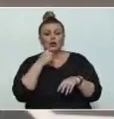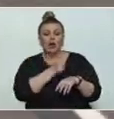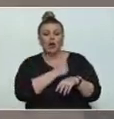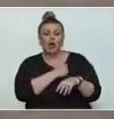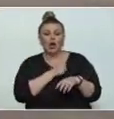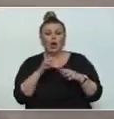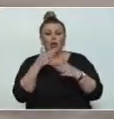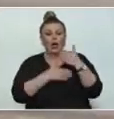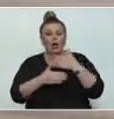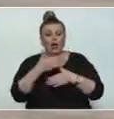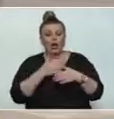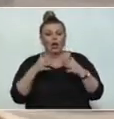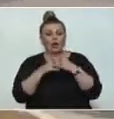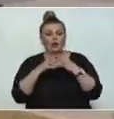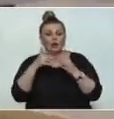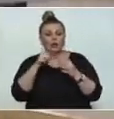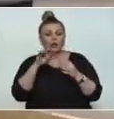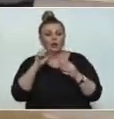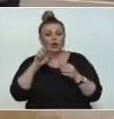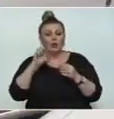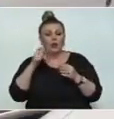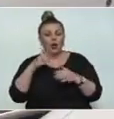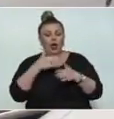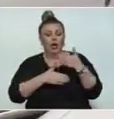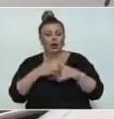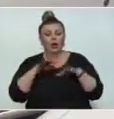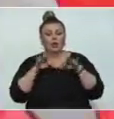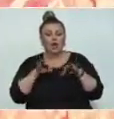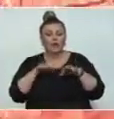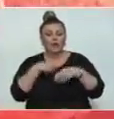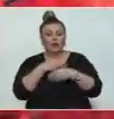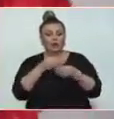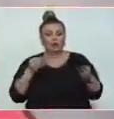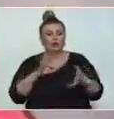sonuna dək avtomobillərin də verilməsinin davam edəcəyini xüsusi vurğuladı.